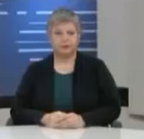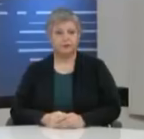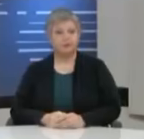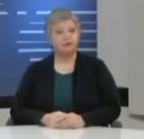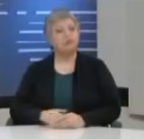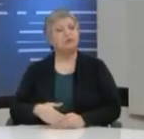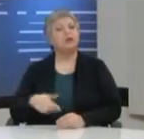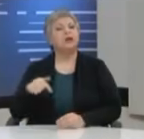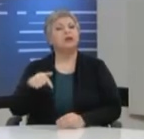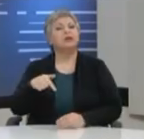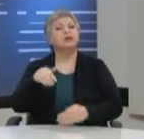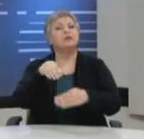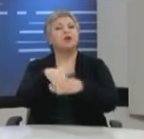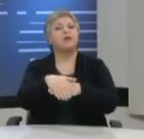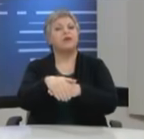Απόψε το βράδυ.